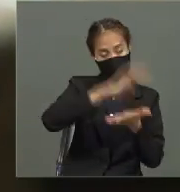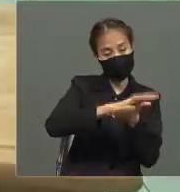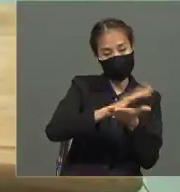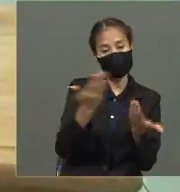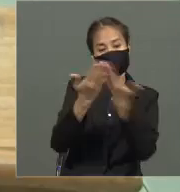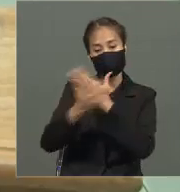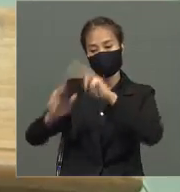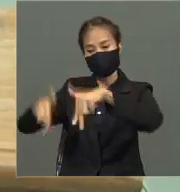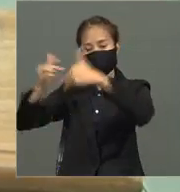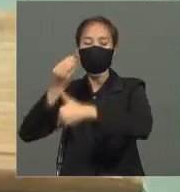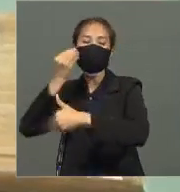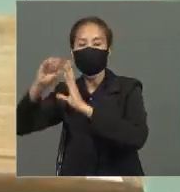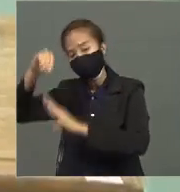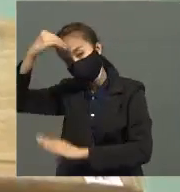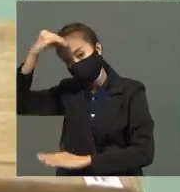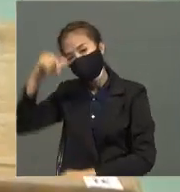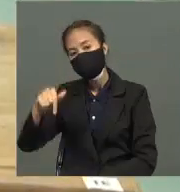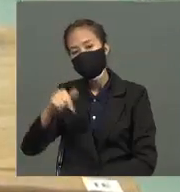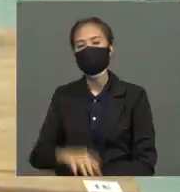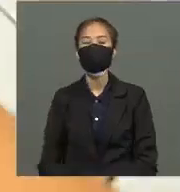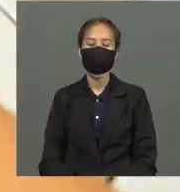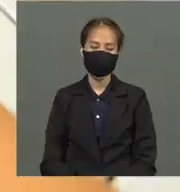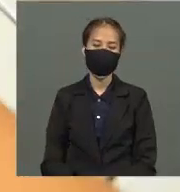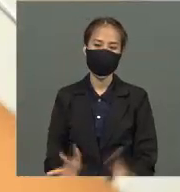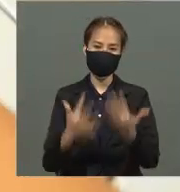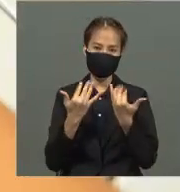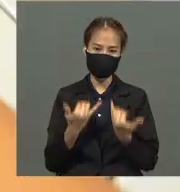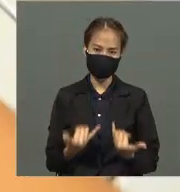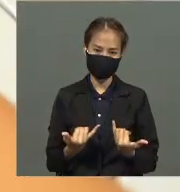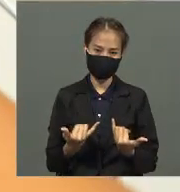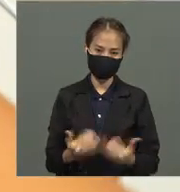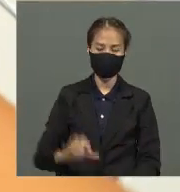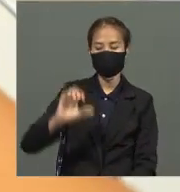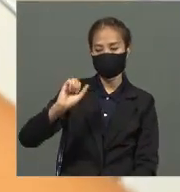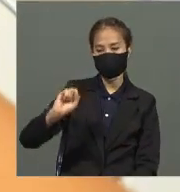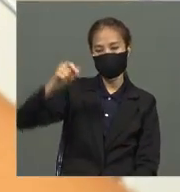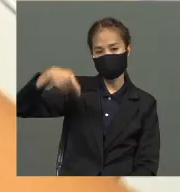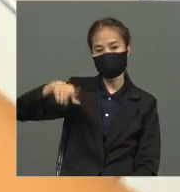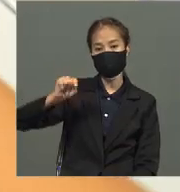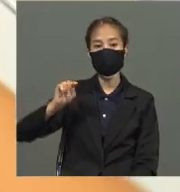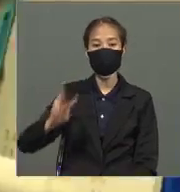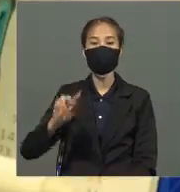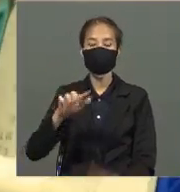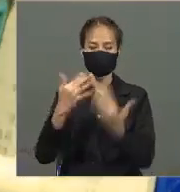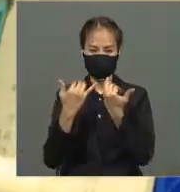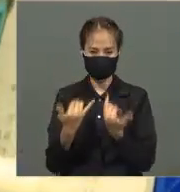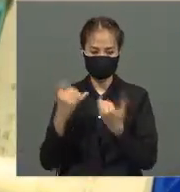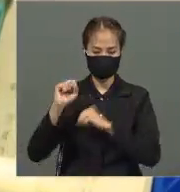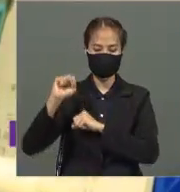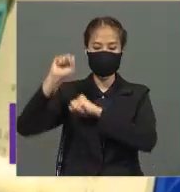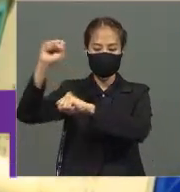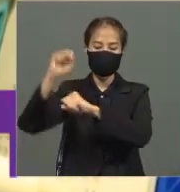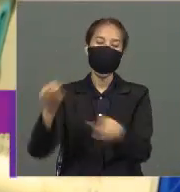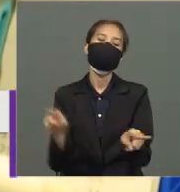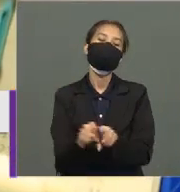เข้าออกประกาศออกมาล่าสุดทางสำนักงานคณะที่ผ่านการศึกษาขั้นพื้นฐานหรือสพฐเนี่ยเขาก็มีการออกประกาศเช่น